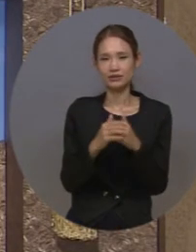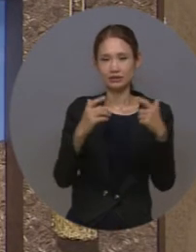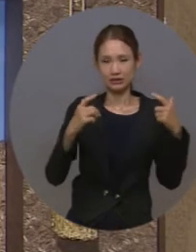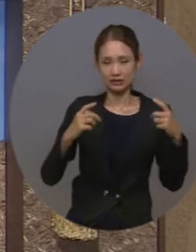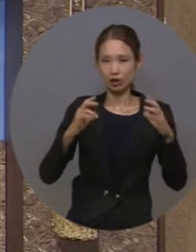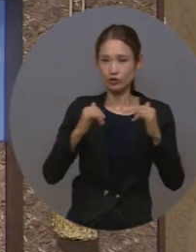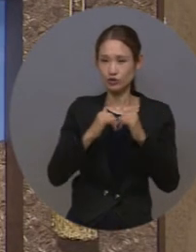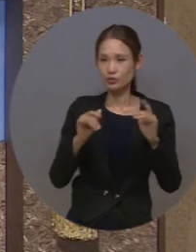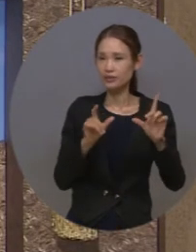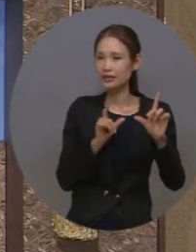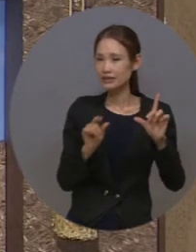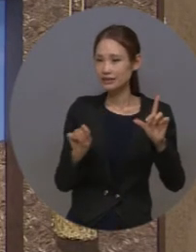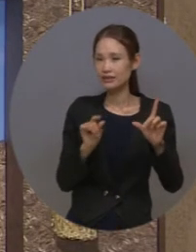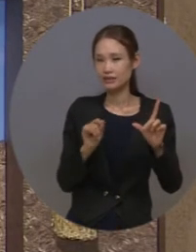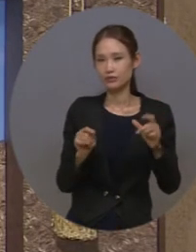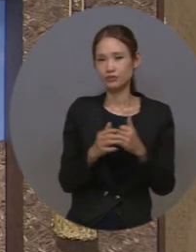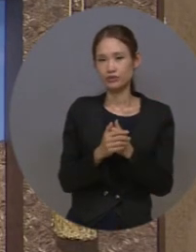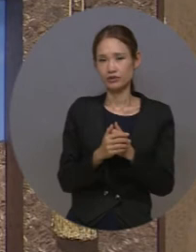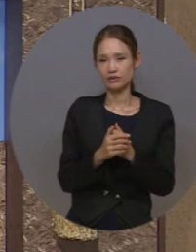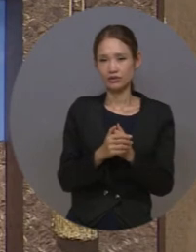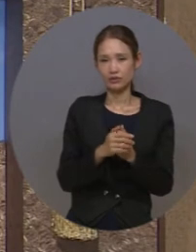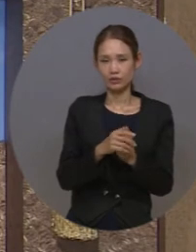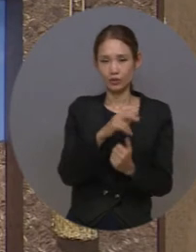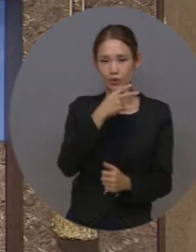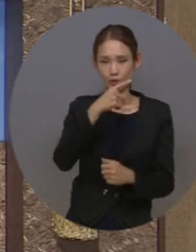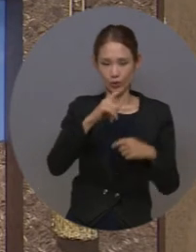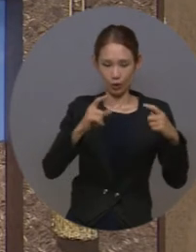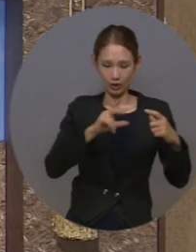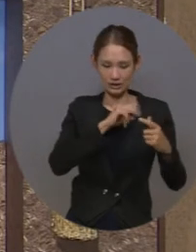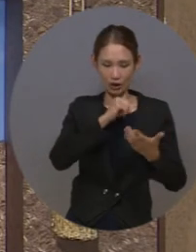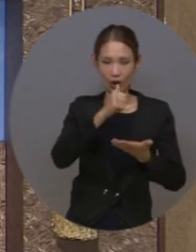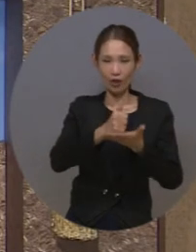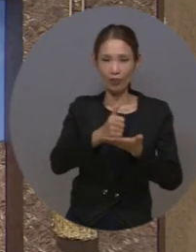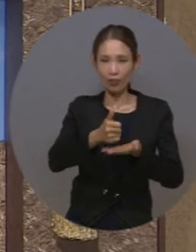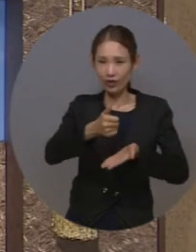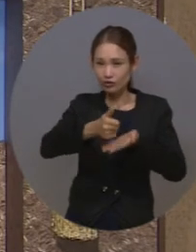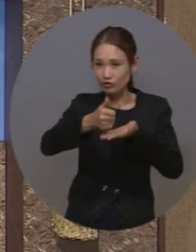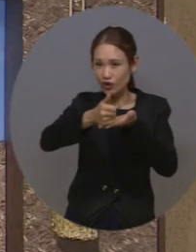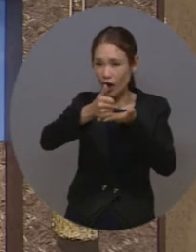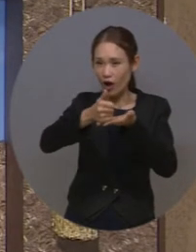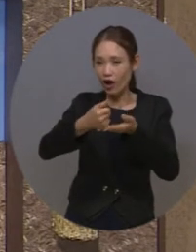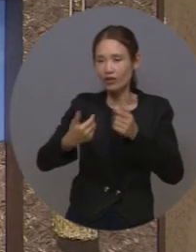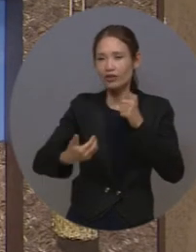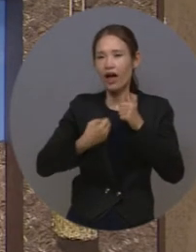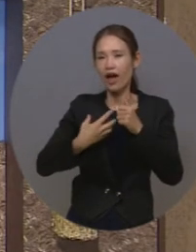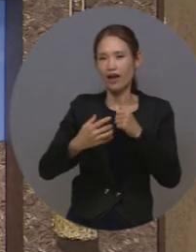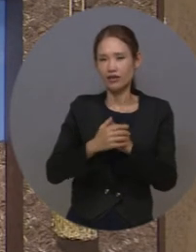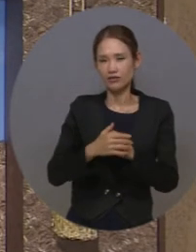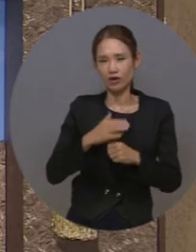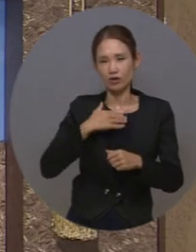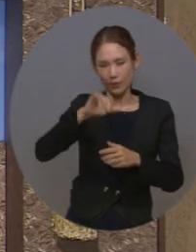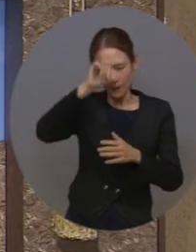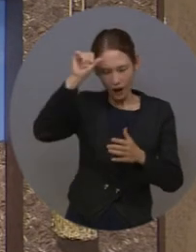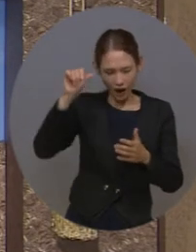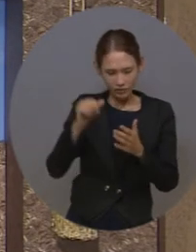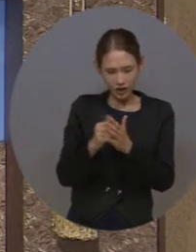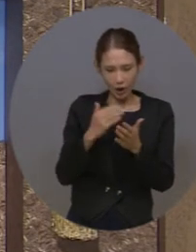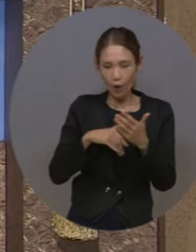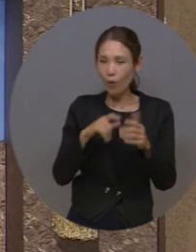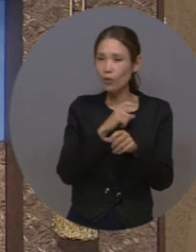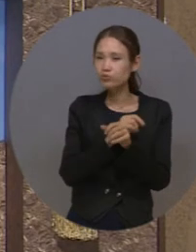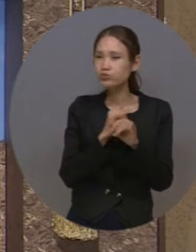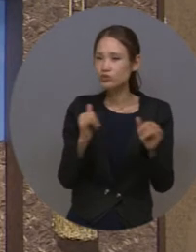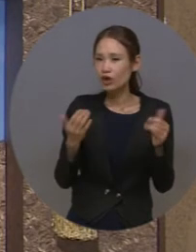네. 한번 도의원을 정치를 해봐라. 그래서 저는 평생 공무원만 했기 때문에 예. 공직에 있었기